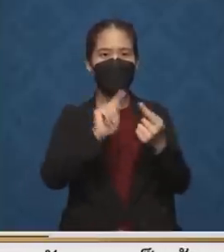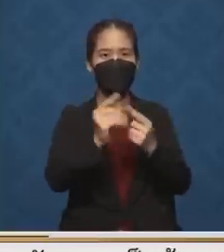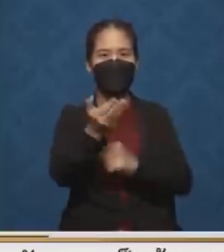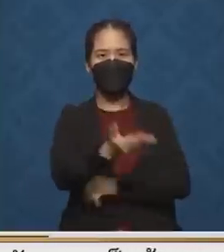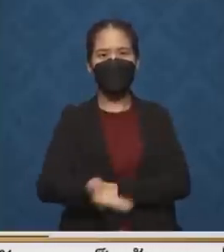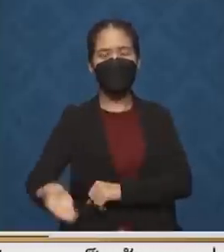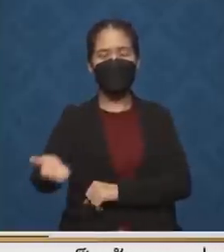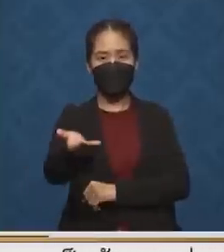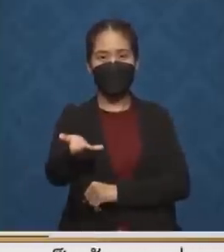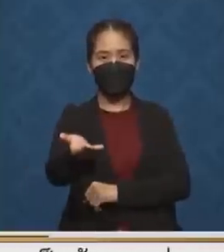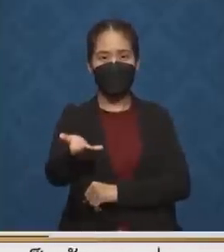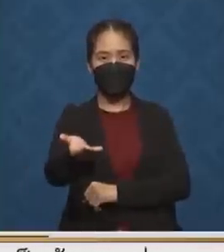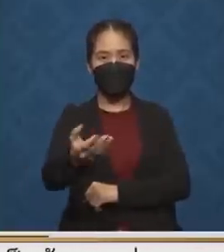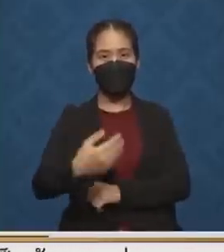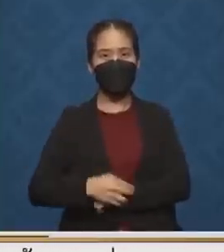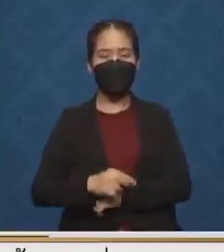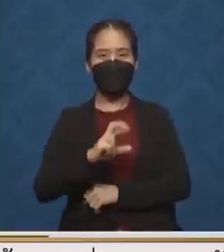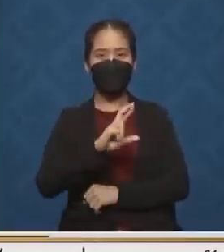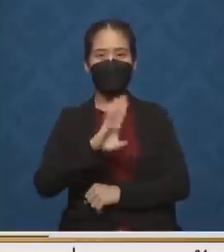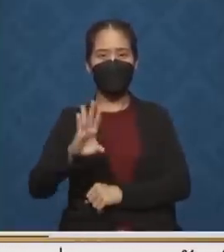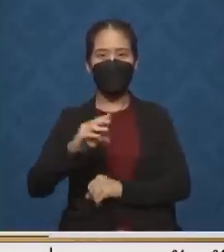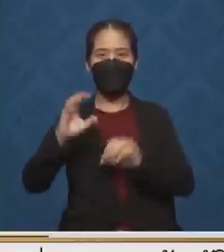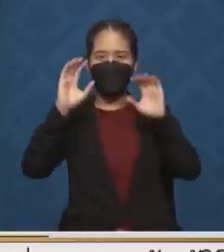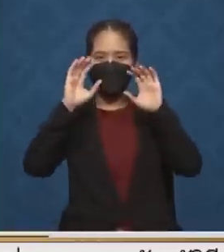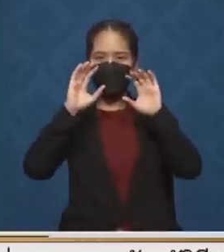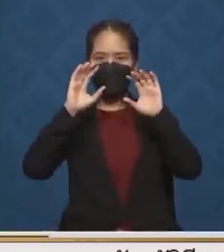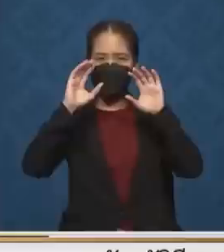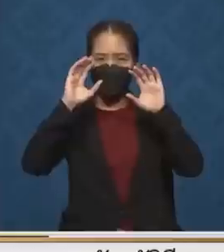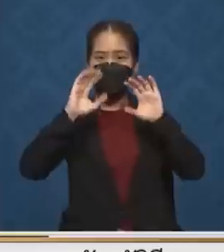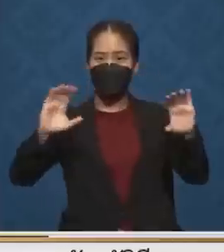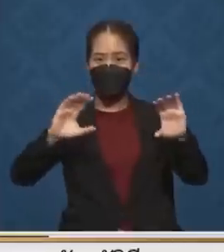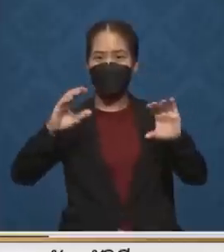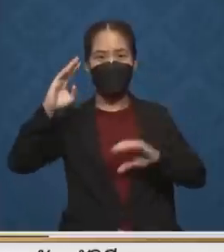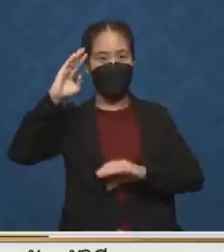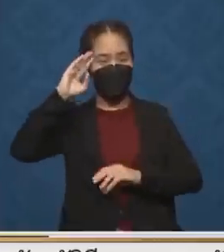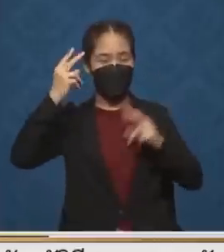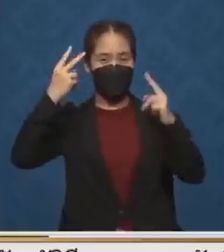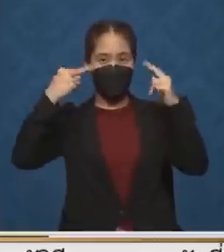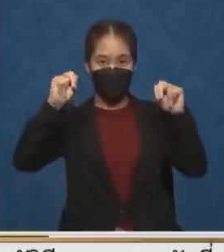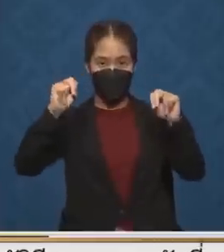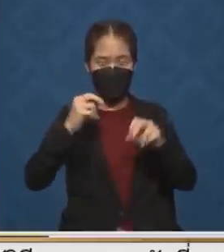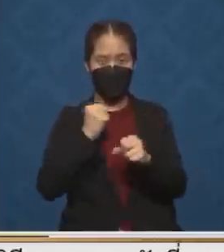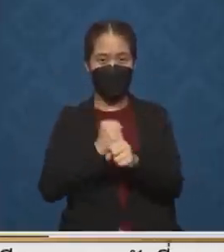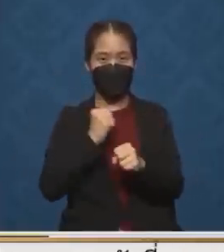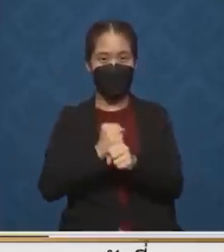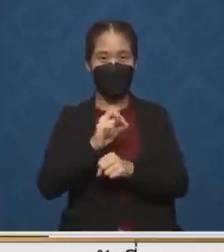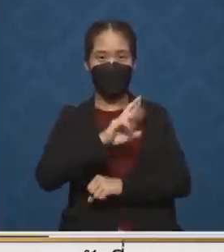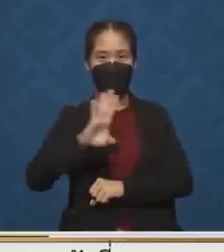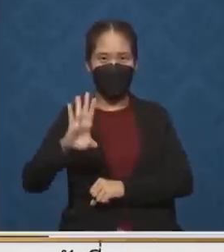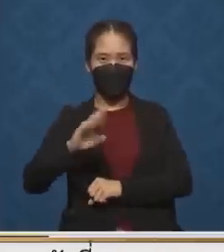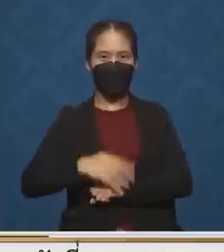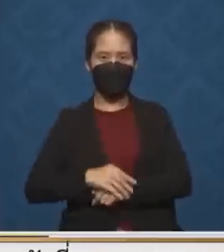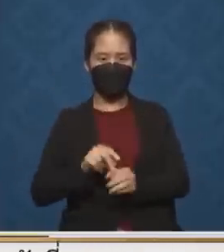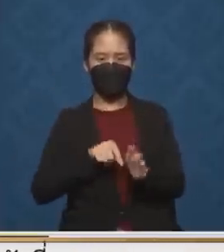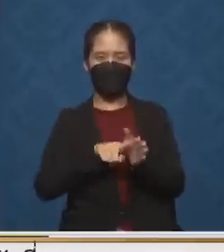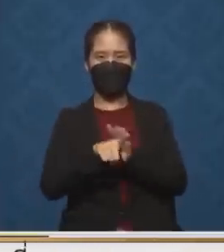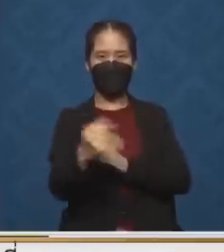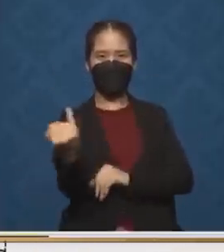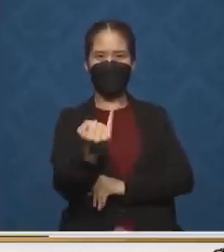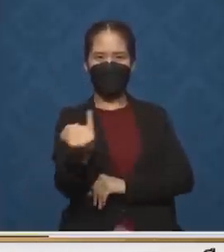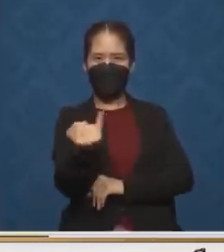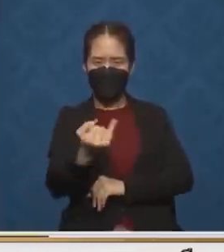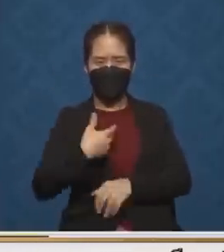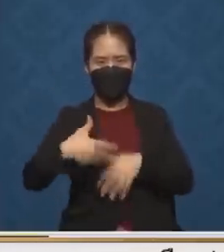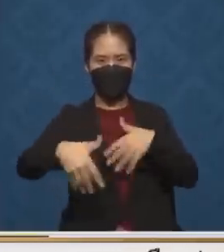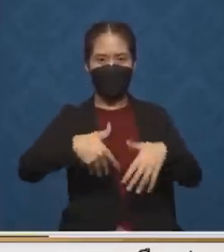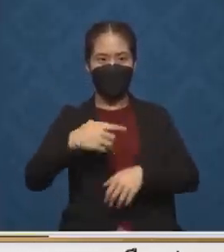ระบบประยุษณจัโอชานที่อยู่ใทานอำนาจและทลายระบอบปลสิธิที่กำลักัดกินสังคมและ